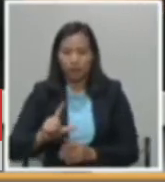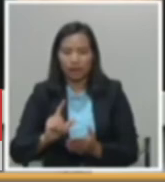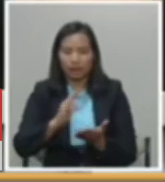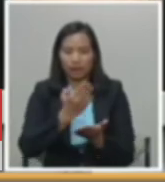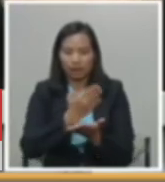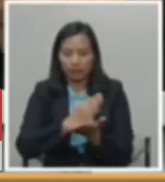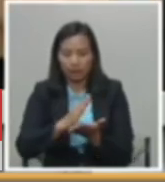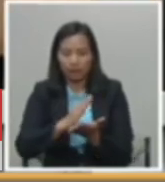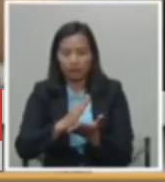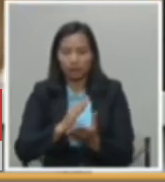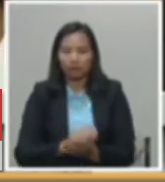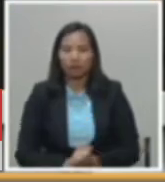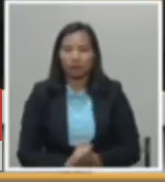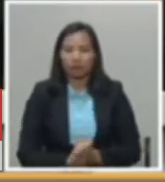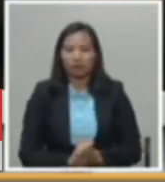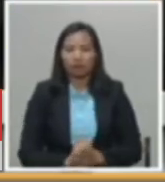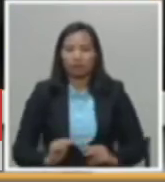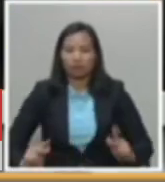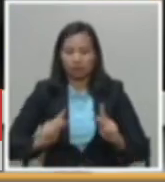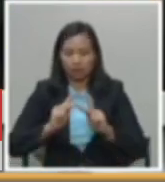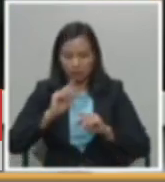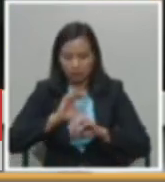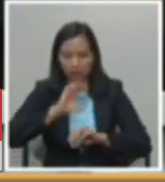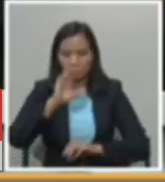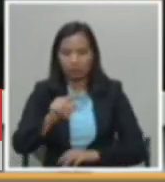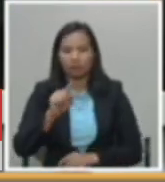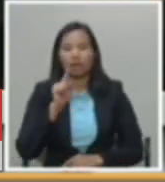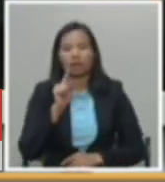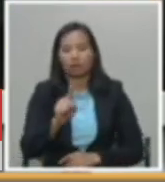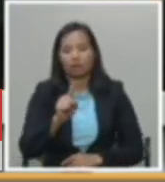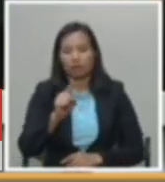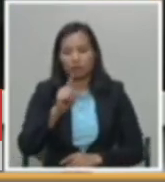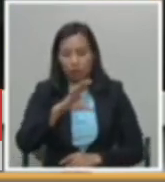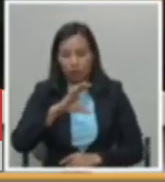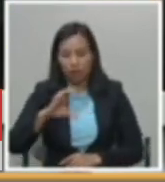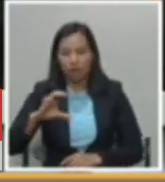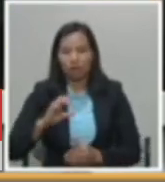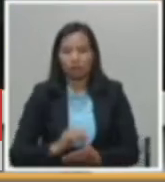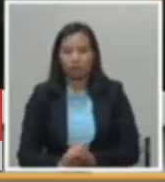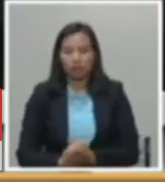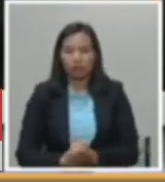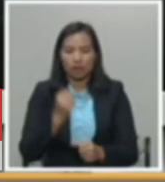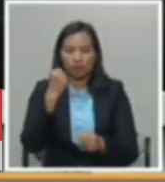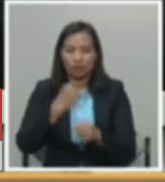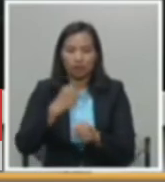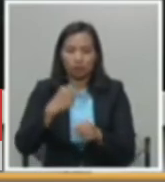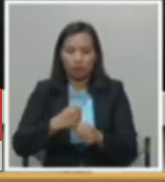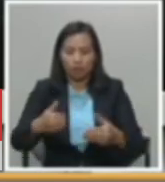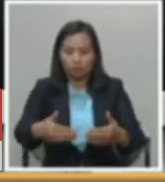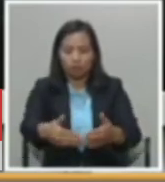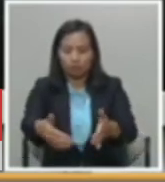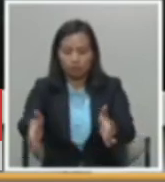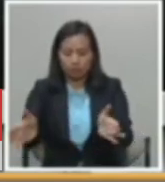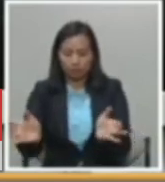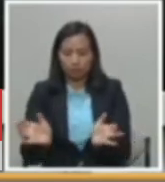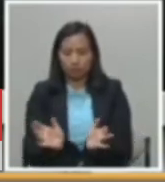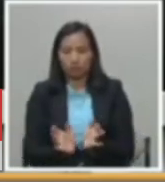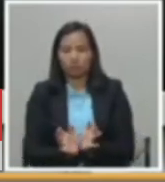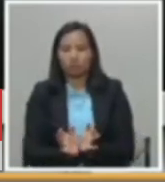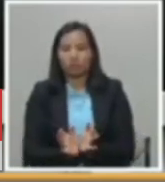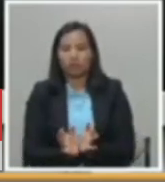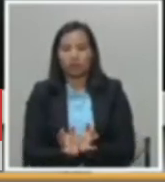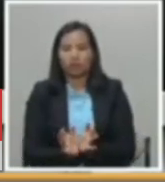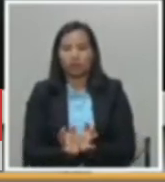านรัฐมนตรีมหาดไทยสัก100ล้านไปทำฝายคอสอรอหรือทำฝายคอนกรีตเส